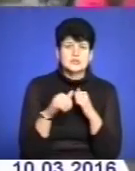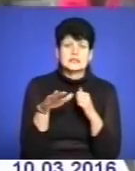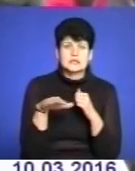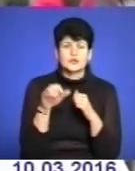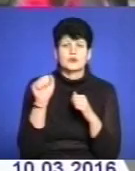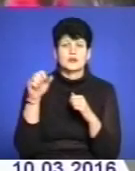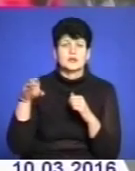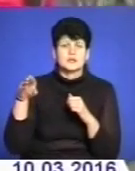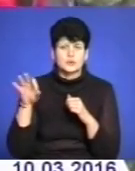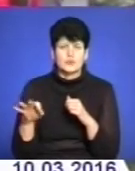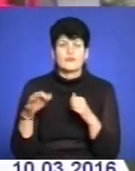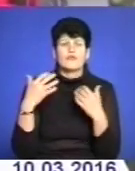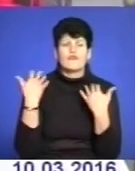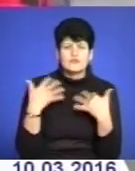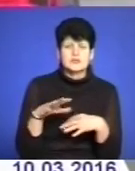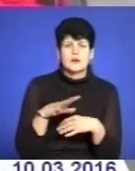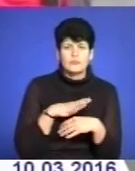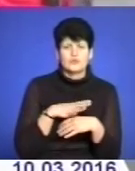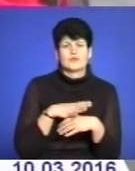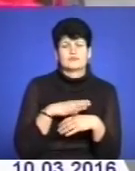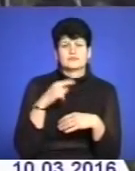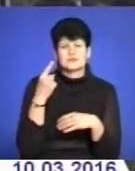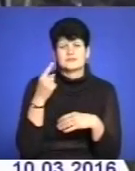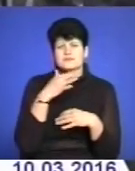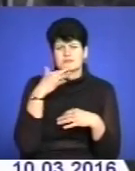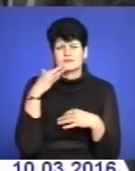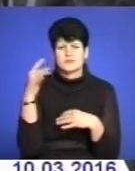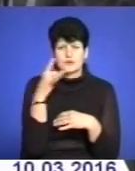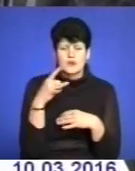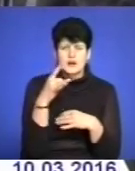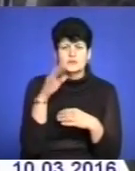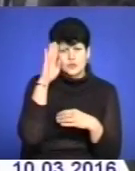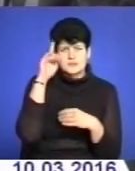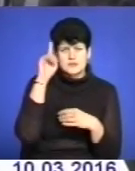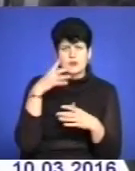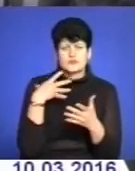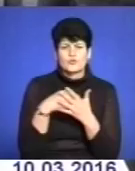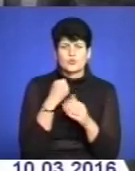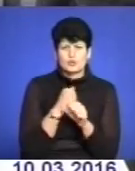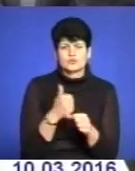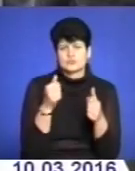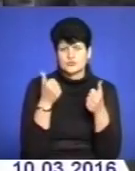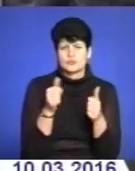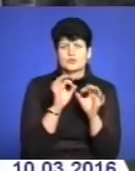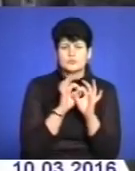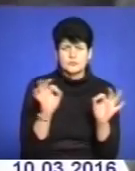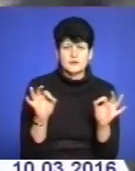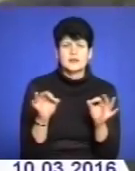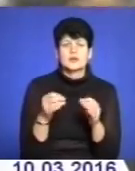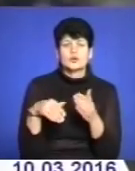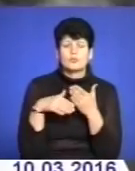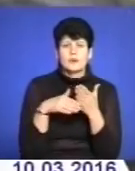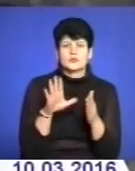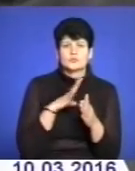проведення антитерористичної операції побував вже не один та не два рази. Хлопці свою роботу знають добре. Допомагатиме їм цього разу на сході і